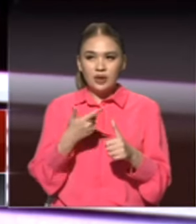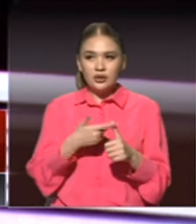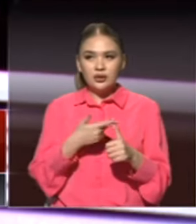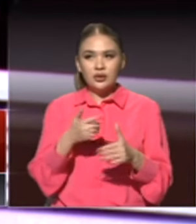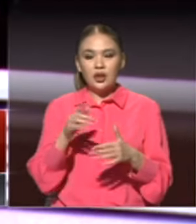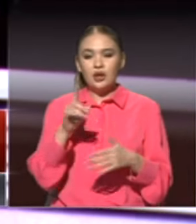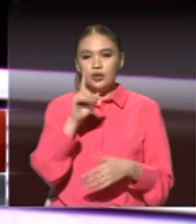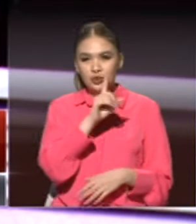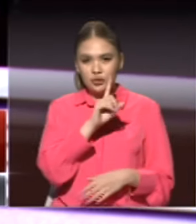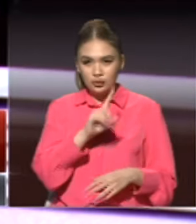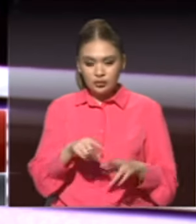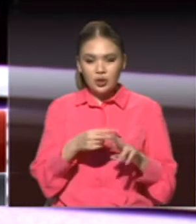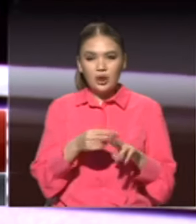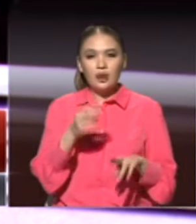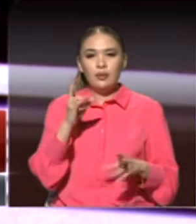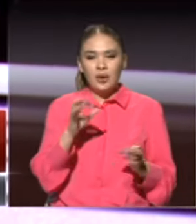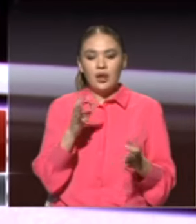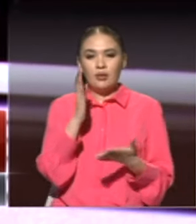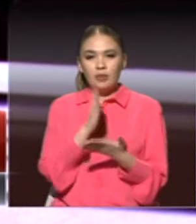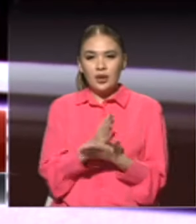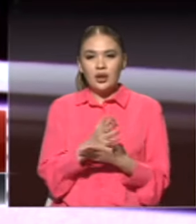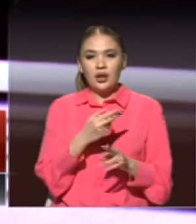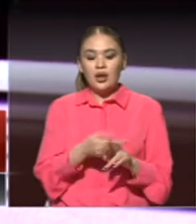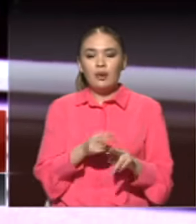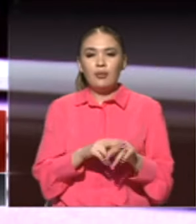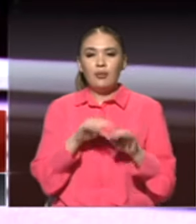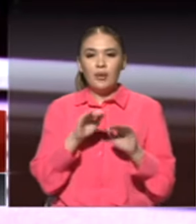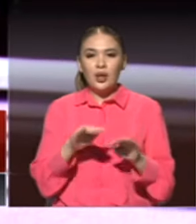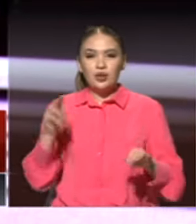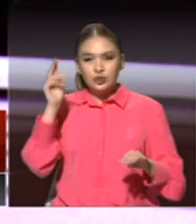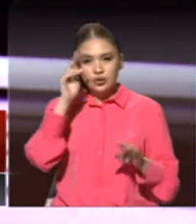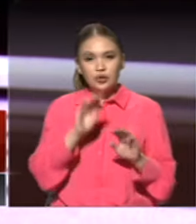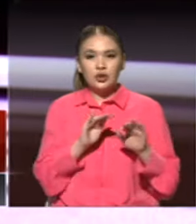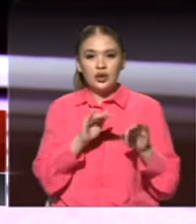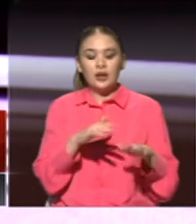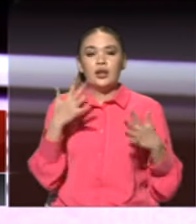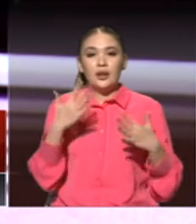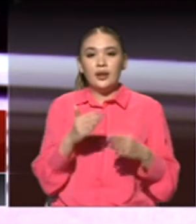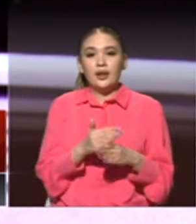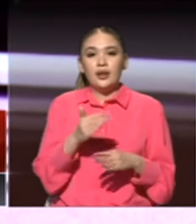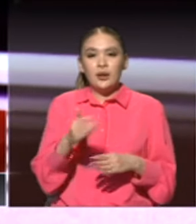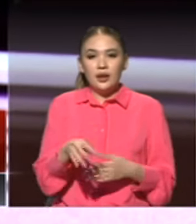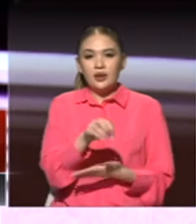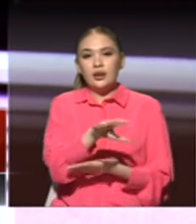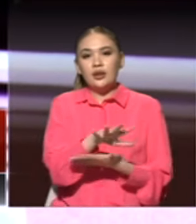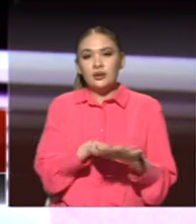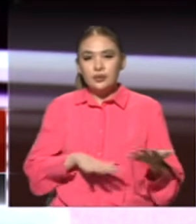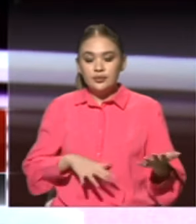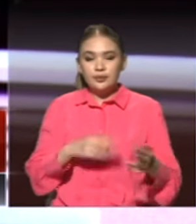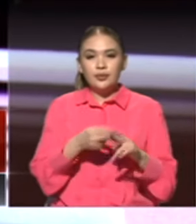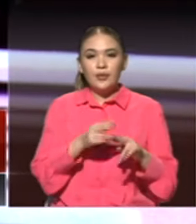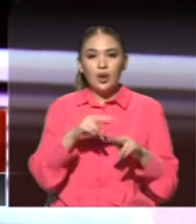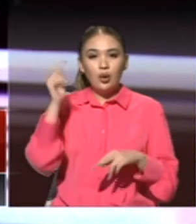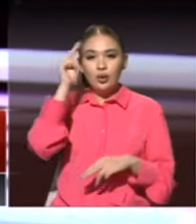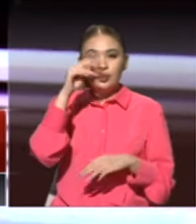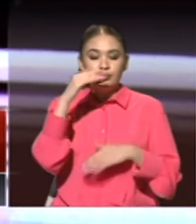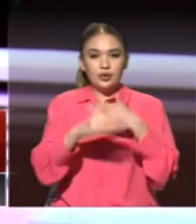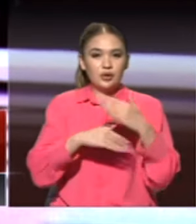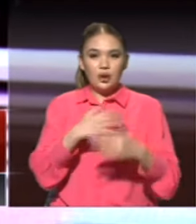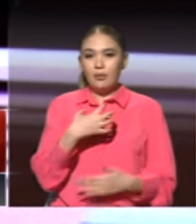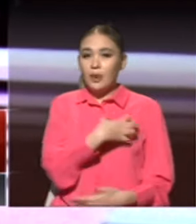қылмай ақ қояйын, бірақ сондай жағдайлар болып жатыр. Ол жерде баланың түскеннен кейін де дальше оқып кетуі өте маңызды